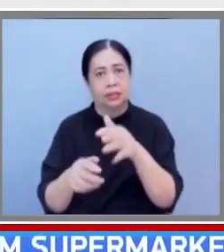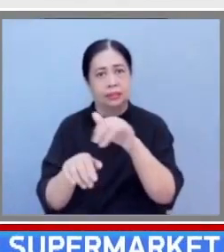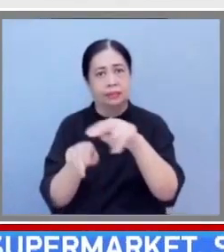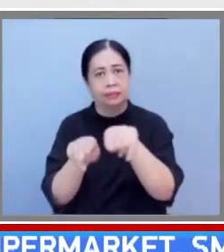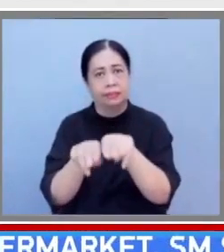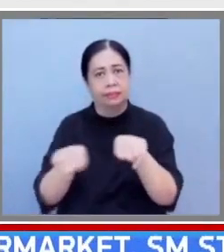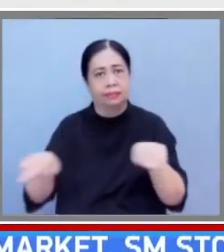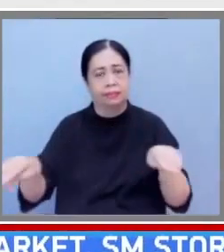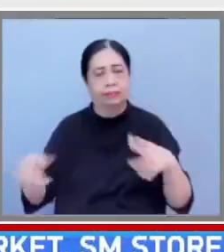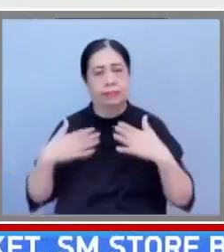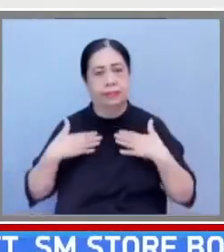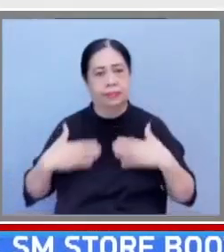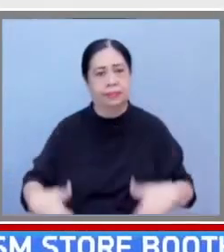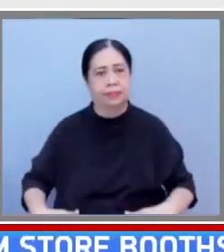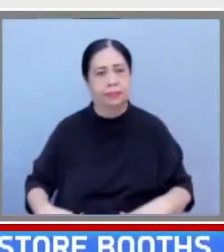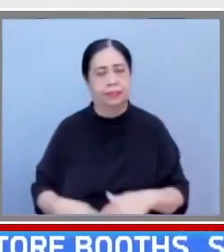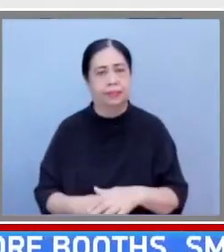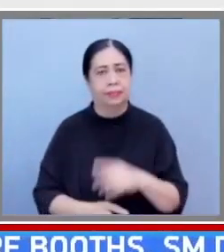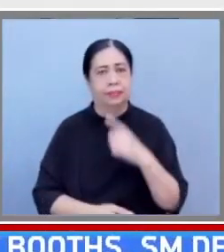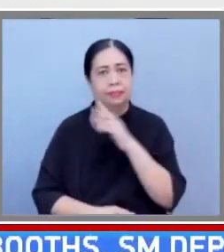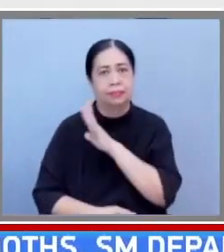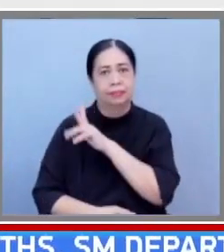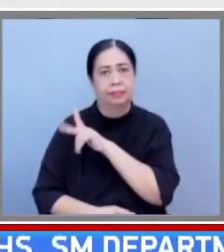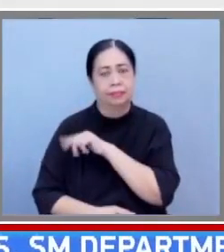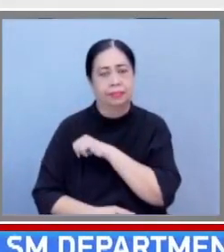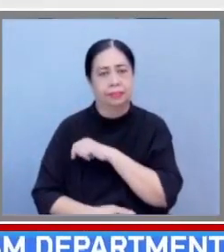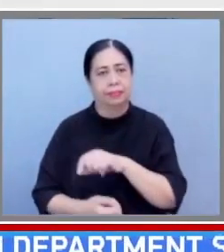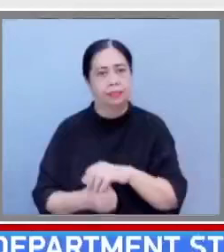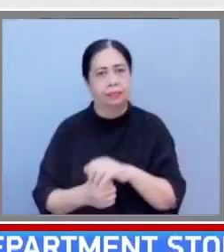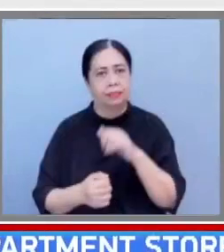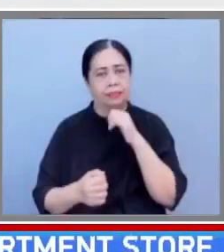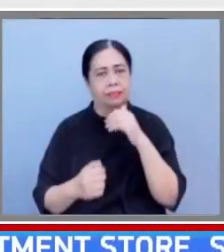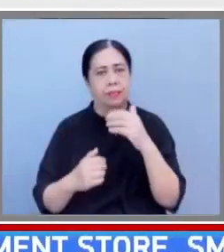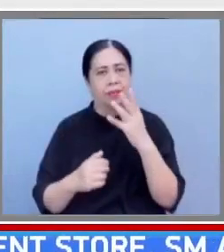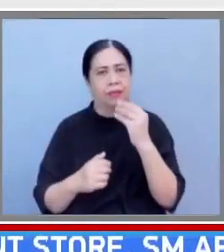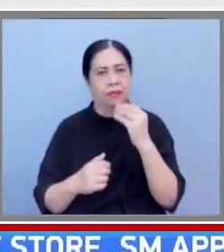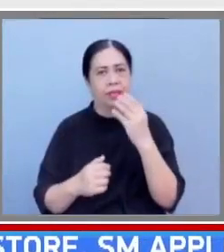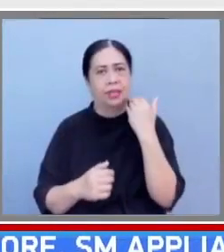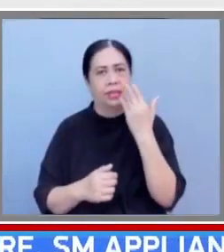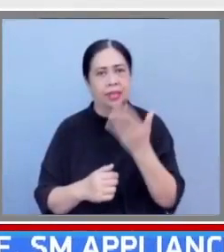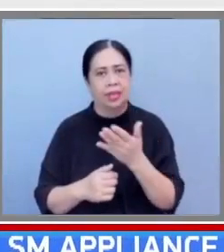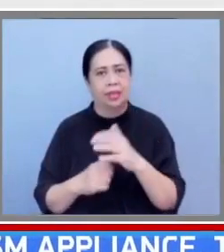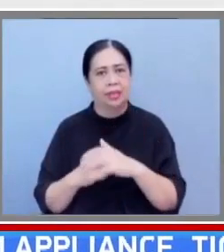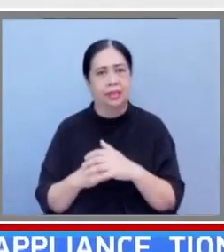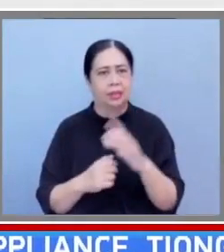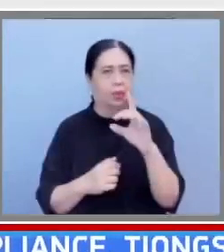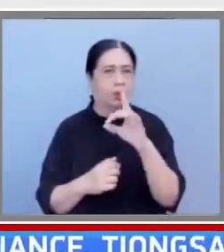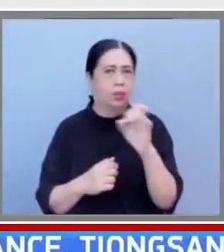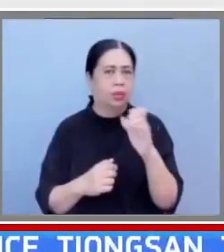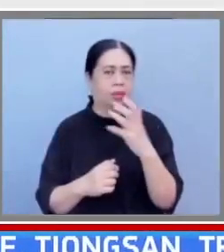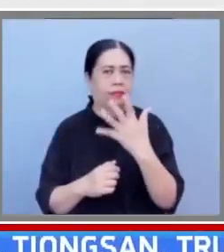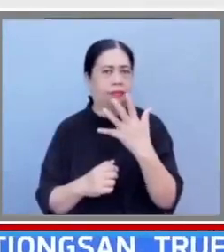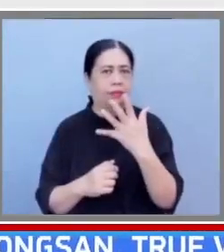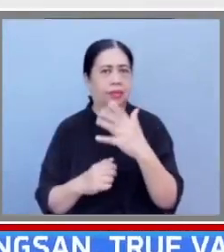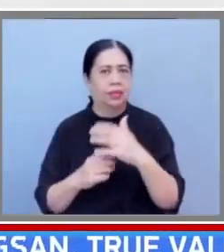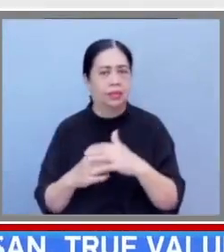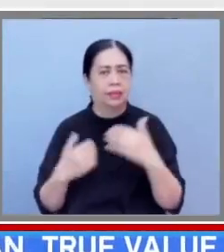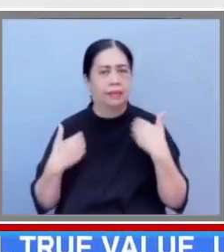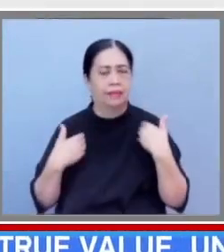katawan. Sabi ng Palestinian health official, hindi bababa sa 50 ang namatay habang nasa 150 ang